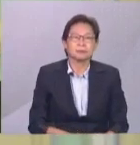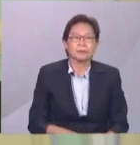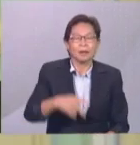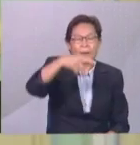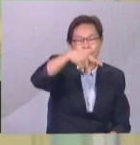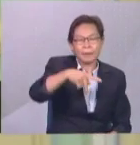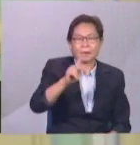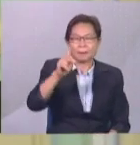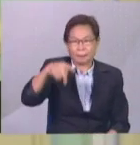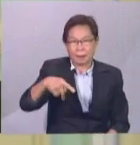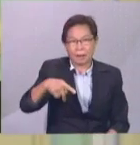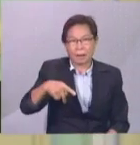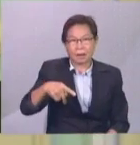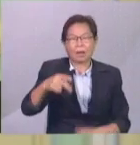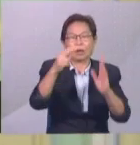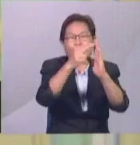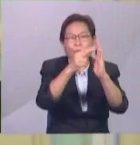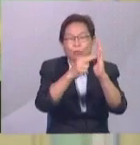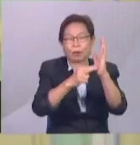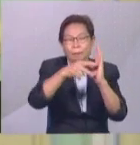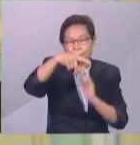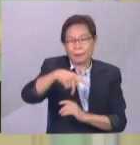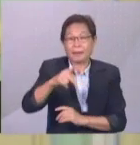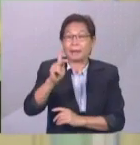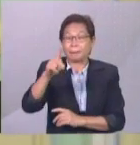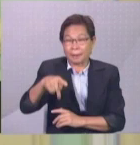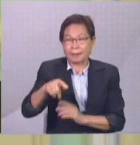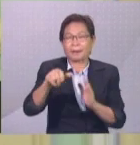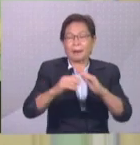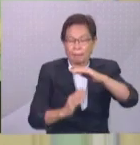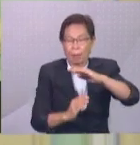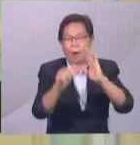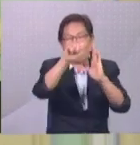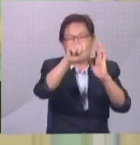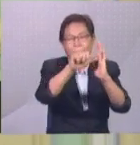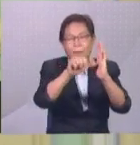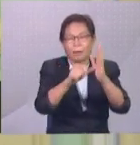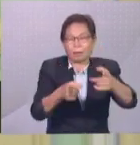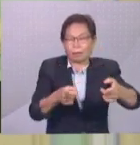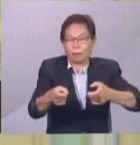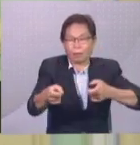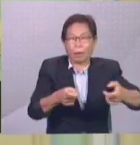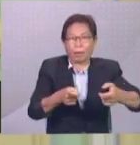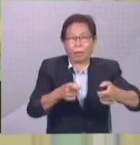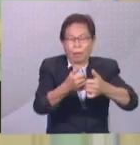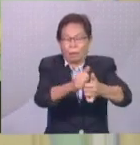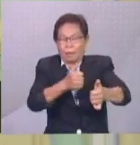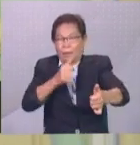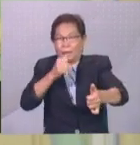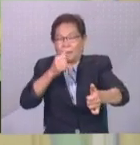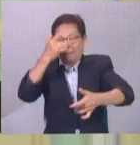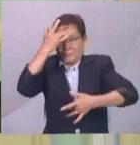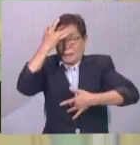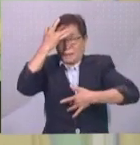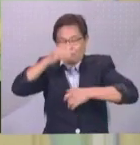PKP, undang-undang PKP di bawah Akta Pengawalan dan Pencegahan Penyakit Berjangkit